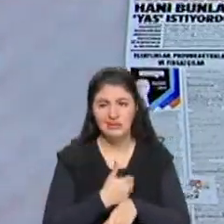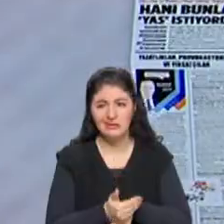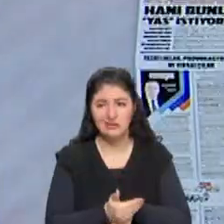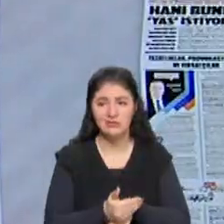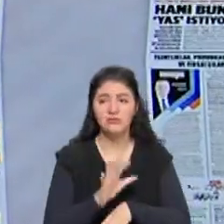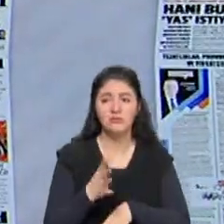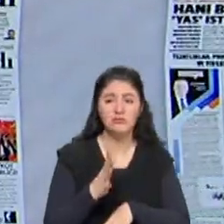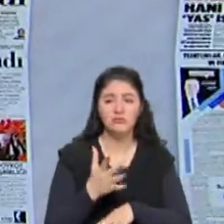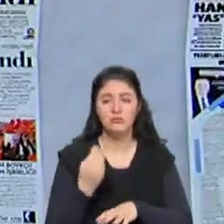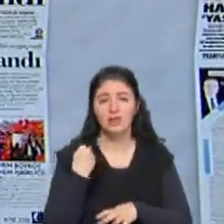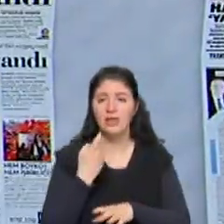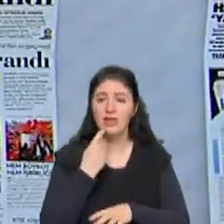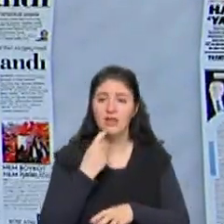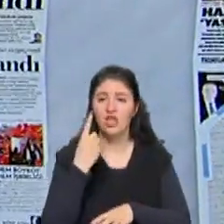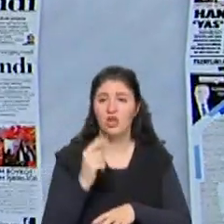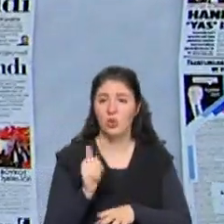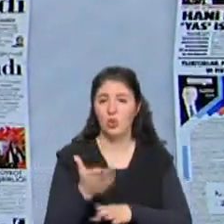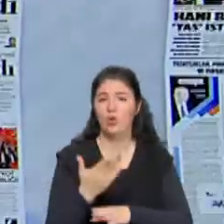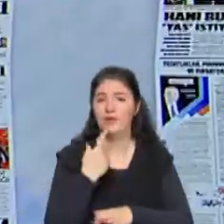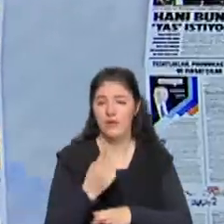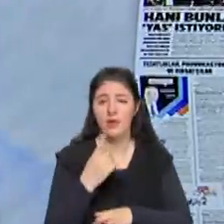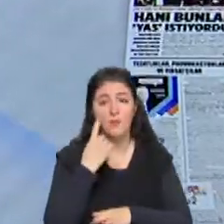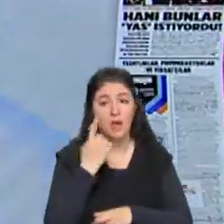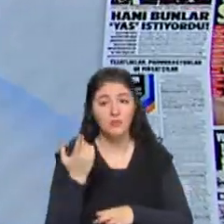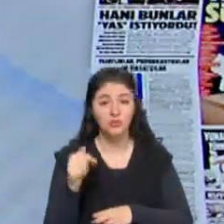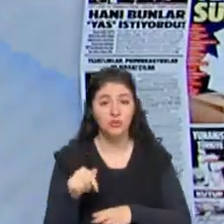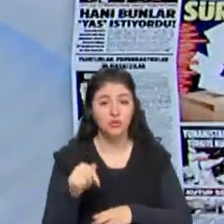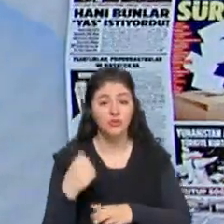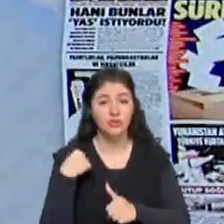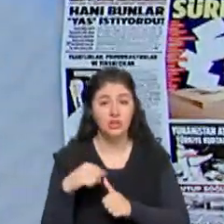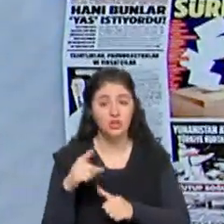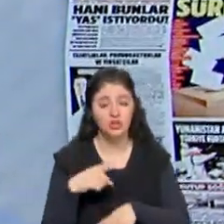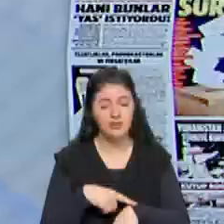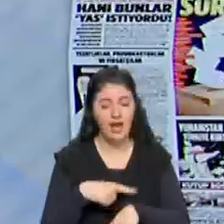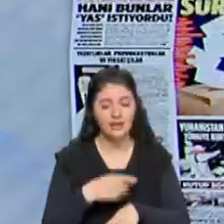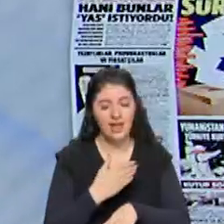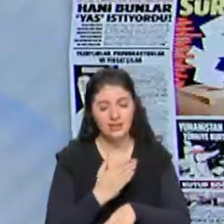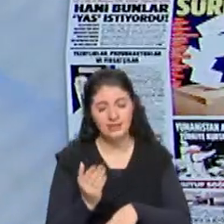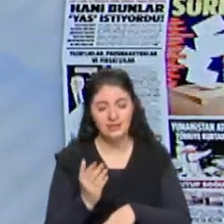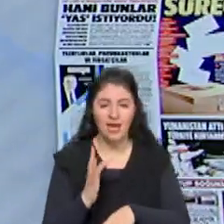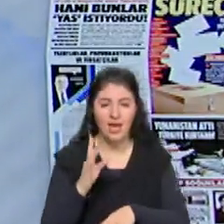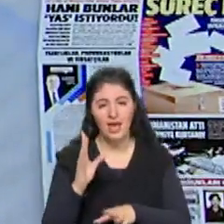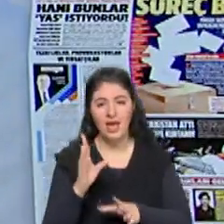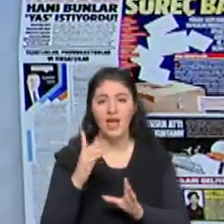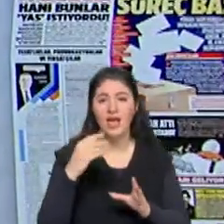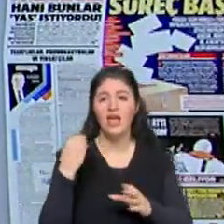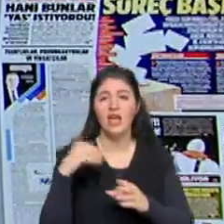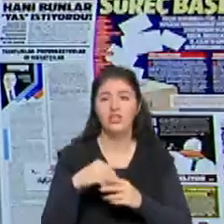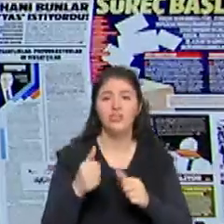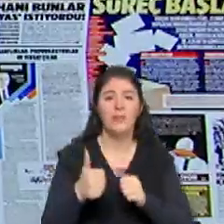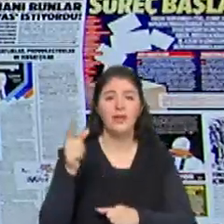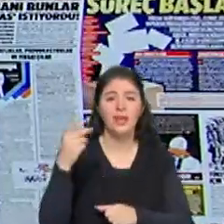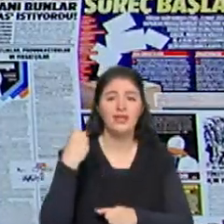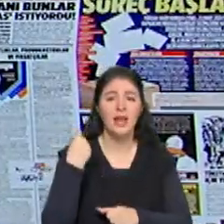Belki yeni yılın ilk günü diye bakalım bugün yine şu saatlerde İçişleri bakanından yeni bir çete